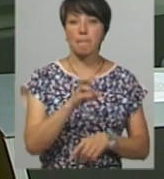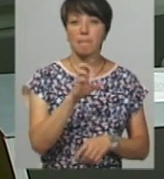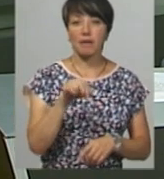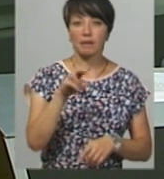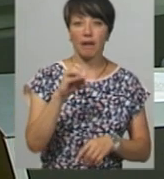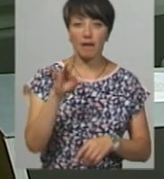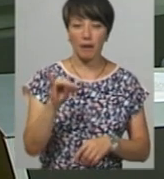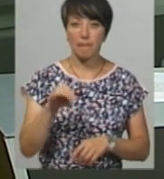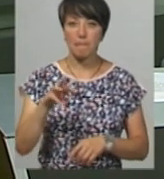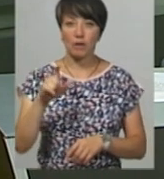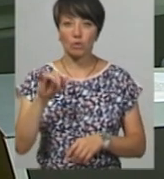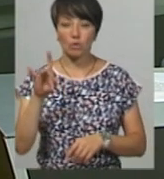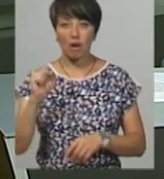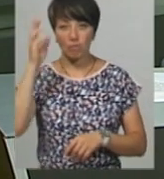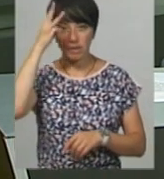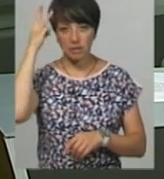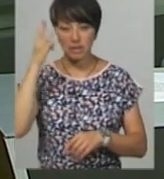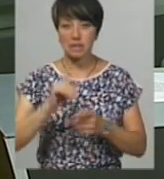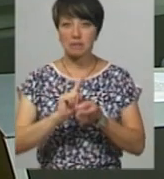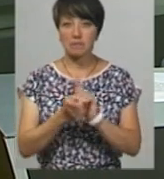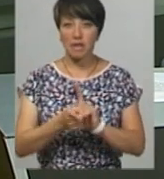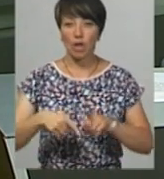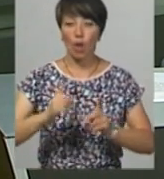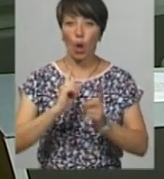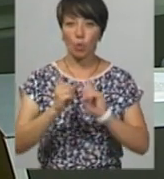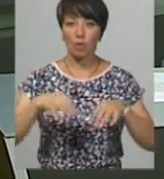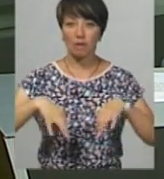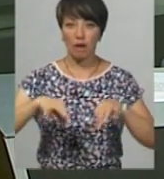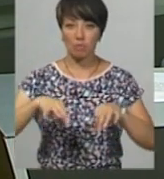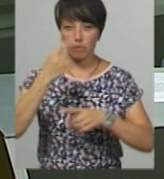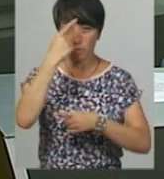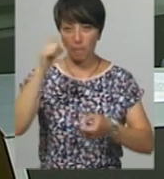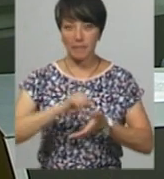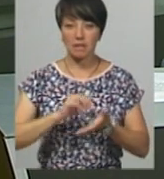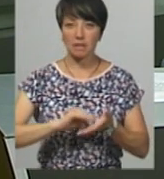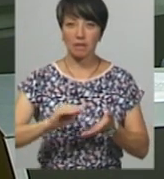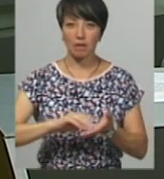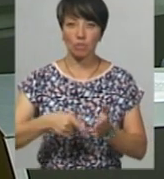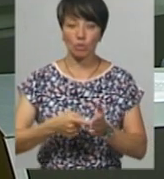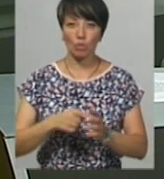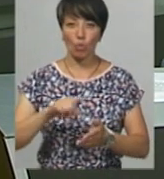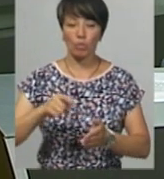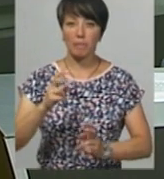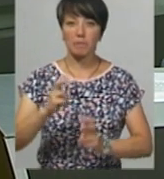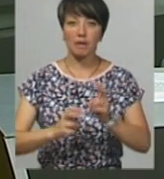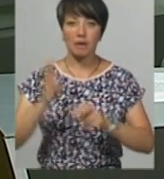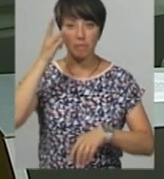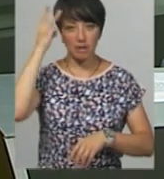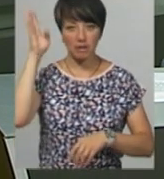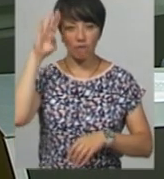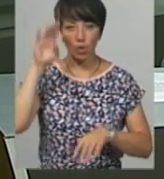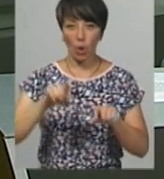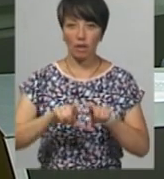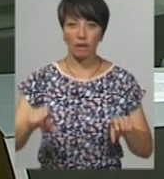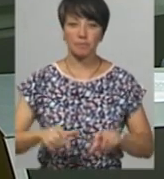Степана Бандери та Миколи Мазура у Хмельницькому змінять рух транспорту. Про це повідомила прес-секретар міського комунального підприємства